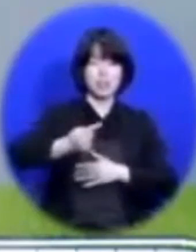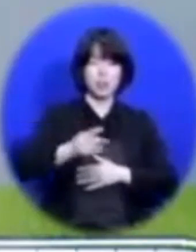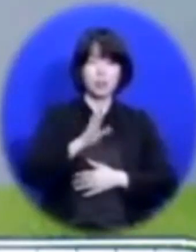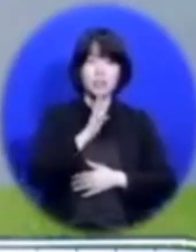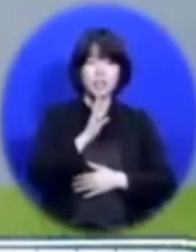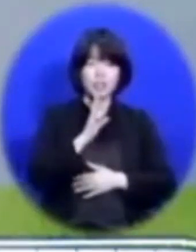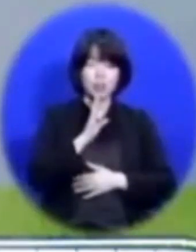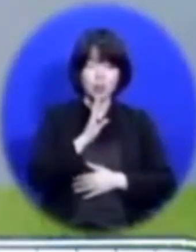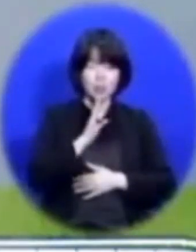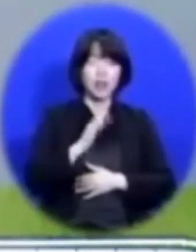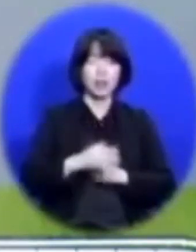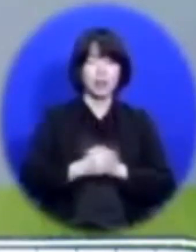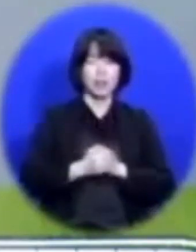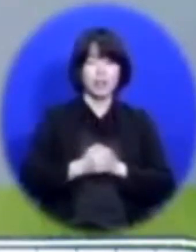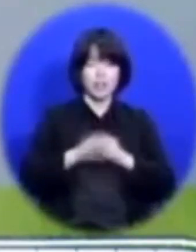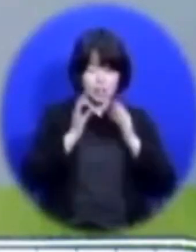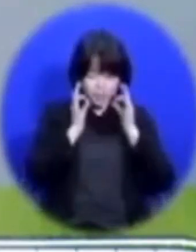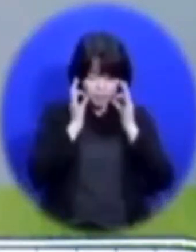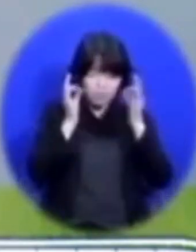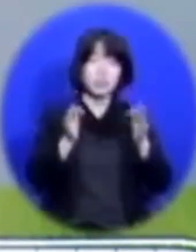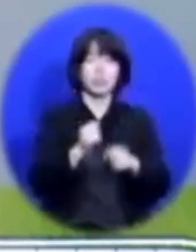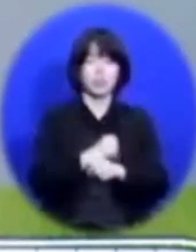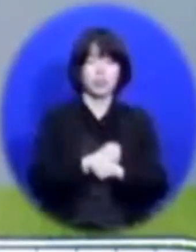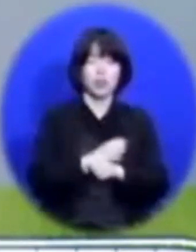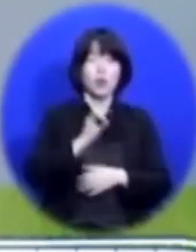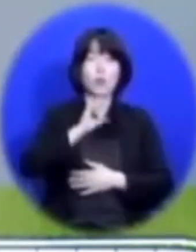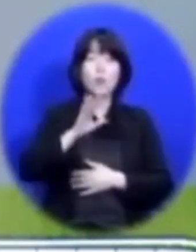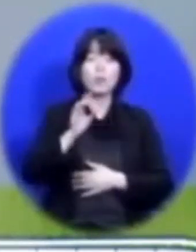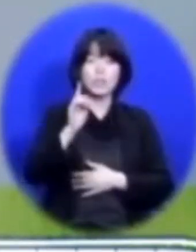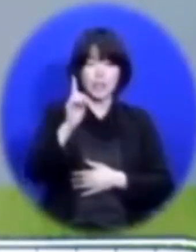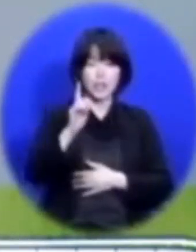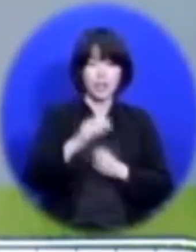제가지금진정으로추구하고자하는것은 ...